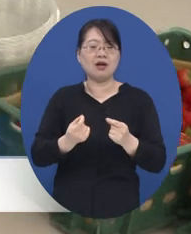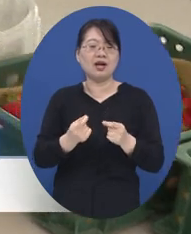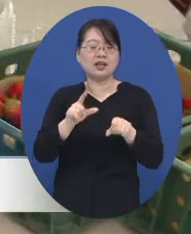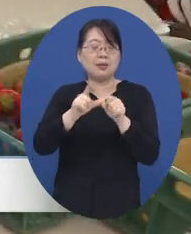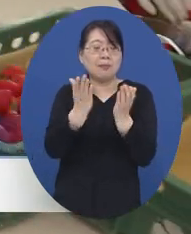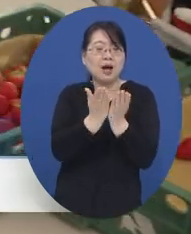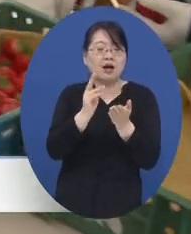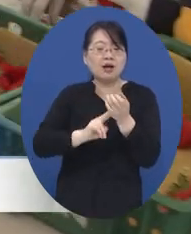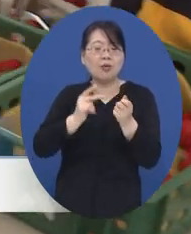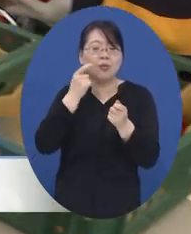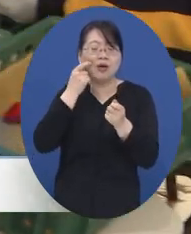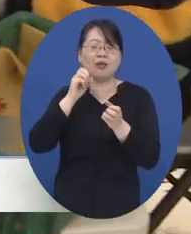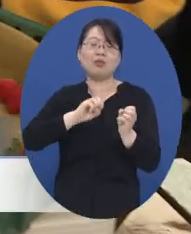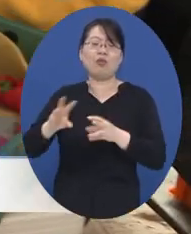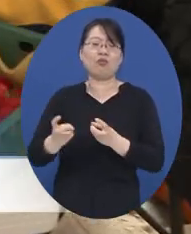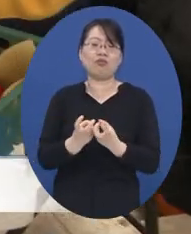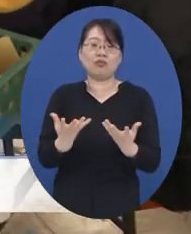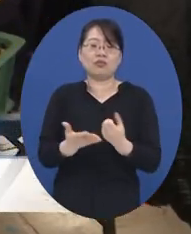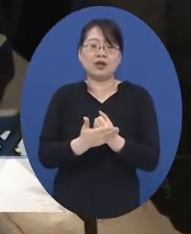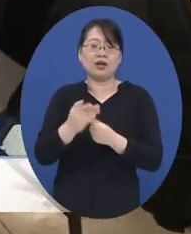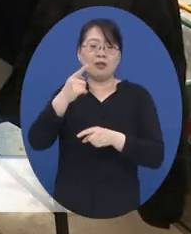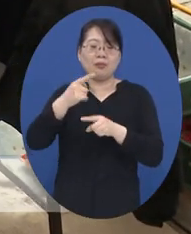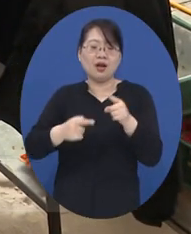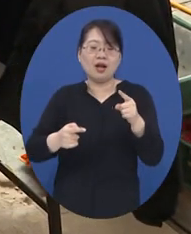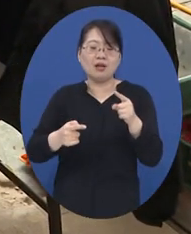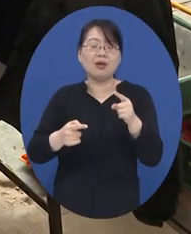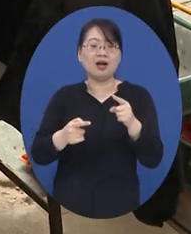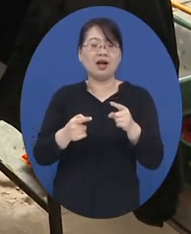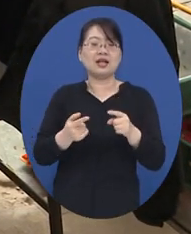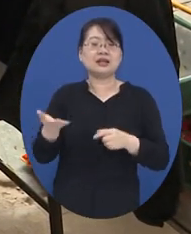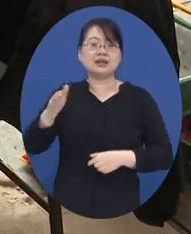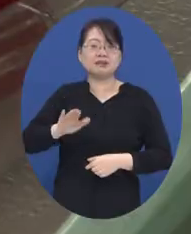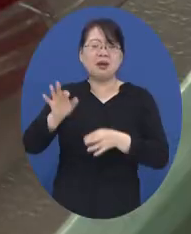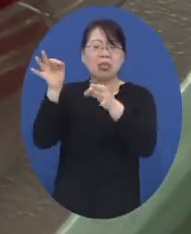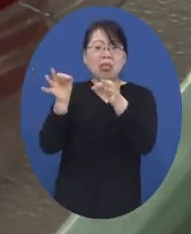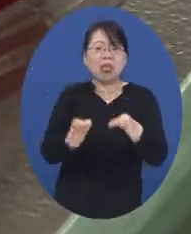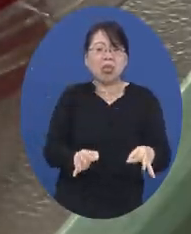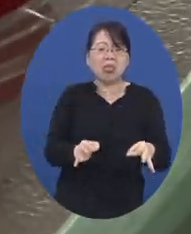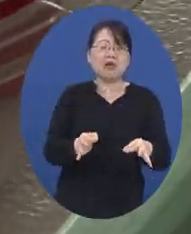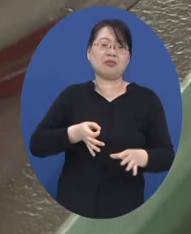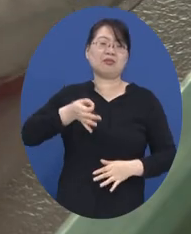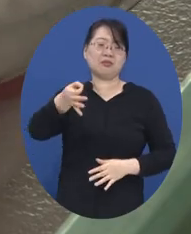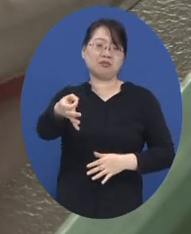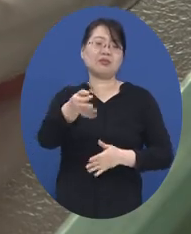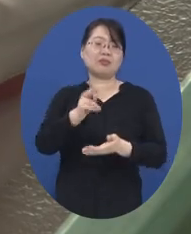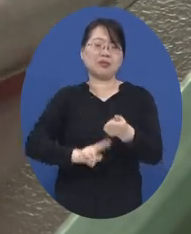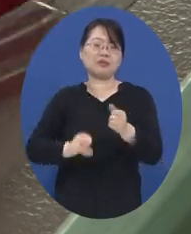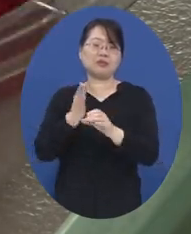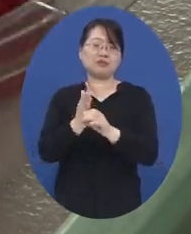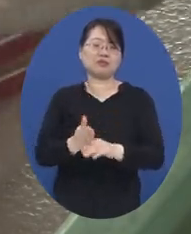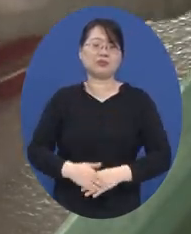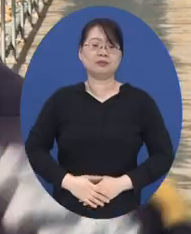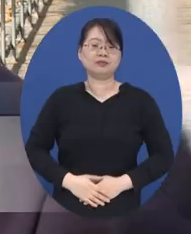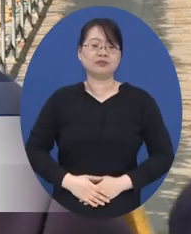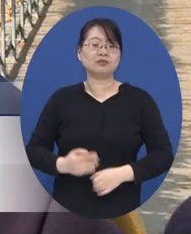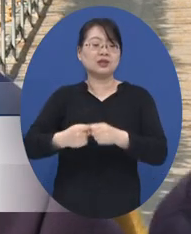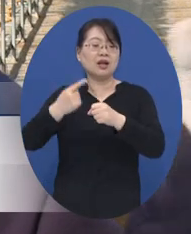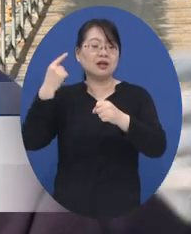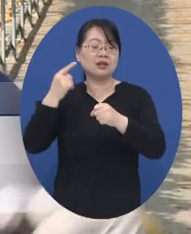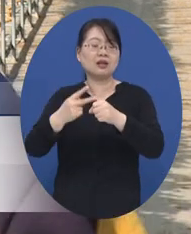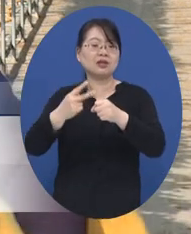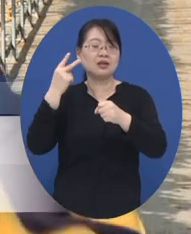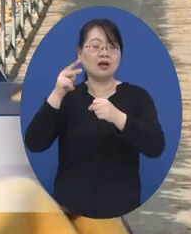제때 못 팔면 버릴 수밖에 없기 때문에 절반이 채 안 되는 가격에 라도 울며 겨자먹기로 패고 있습니다 작년 제작년